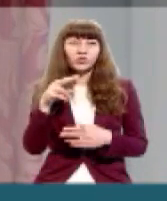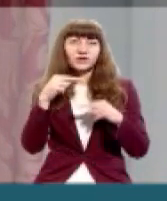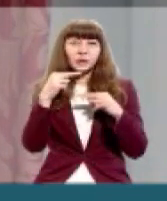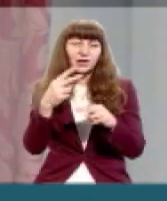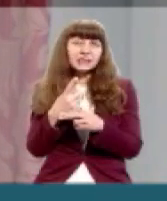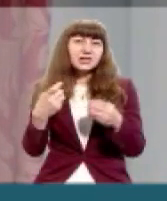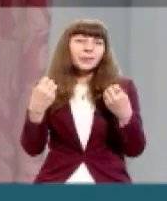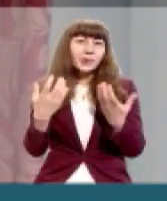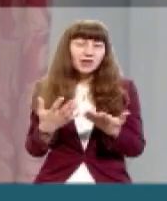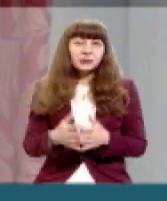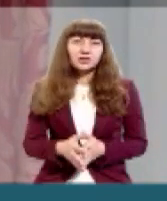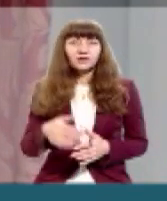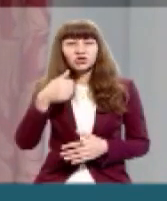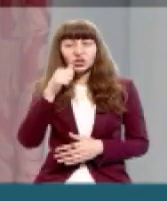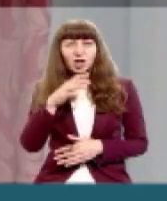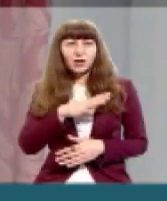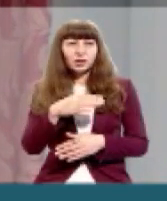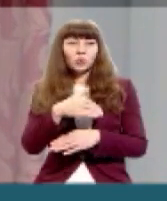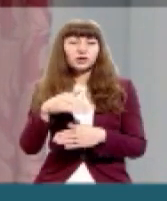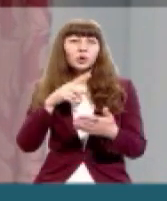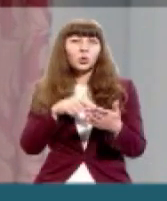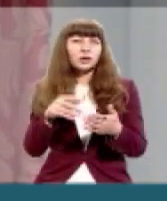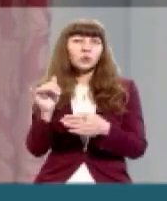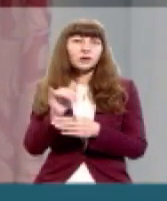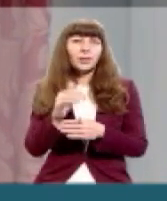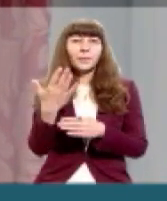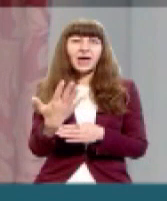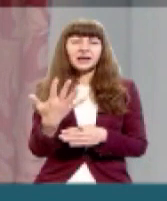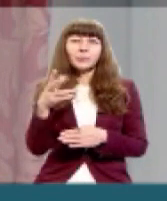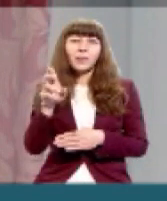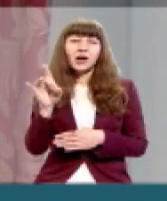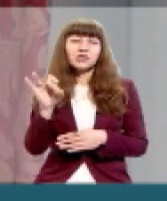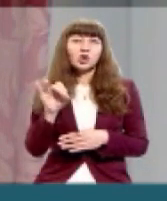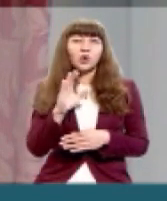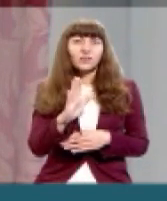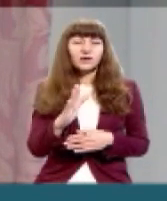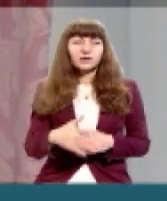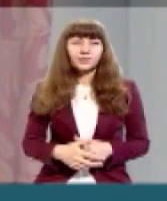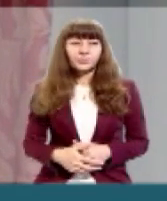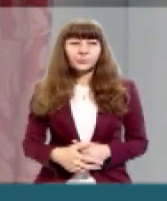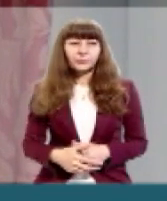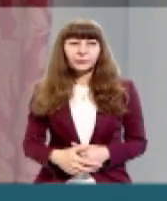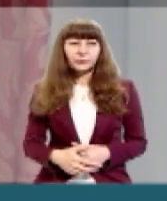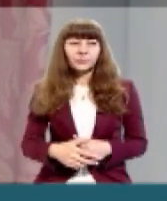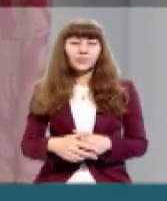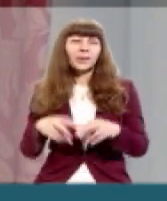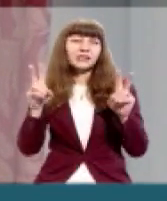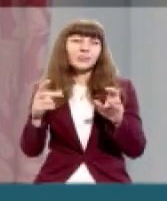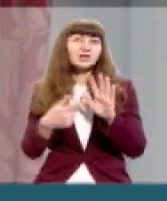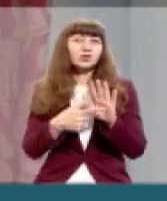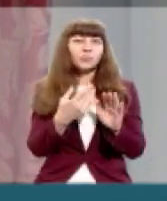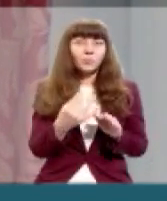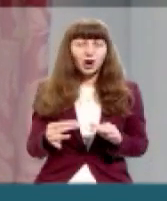внимания эти праздники. Буквально вчера на улицах города мы установили 5 баннеров по теме 7 мая, по